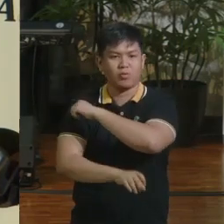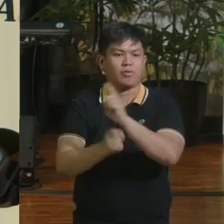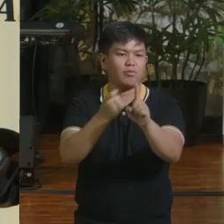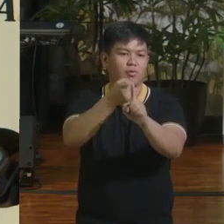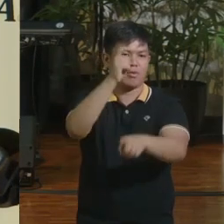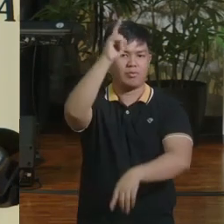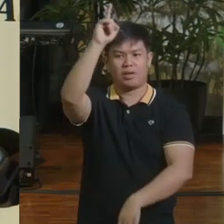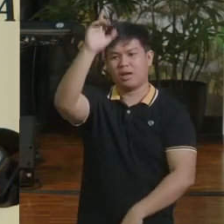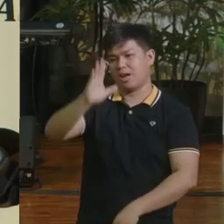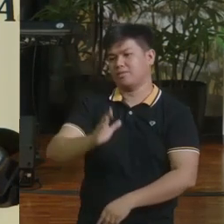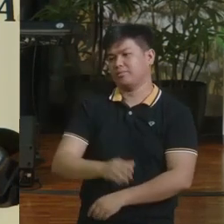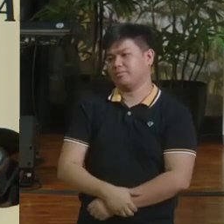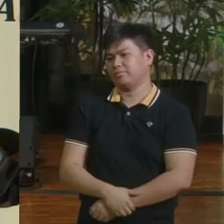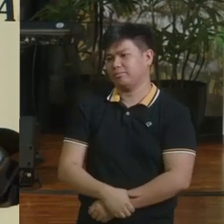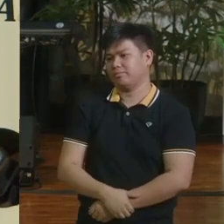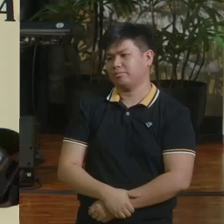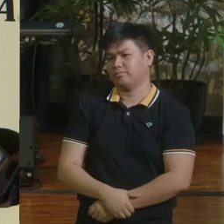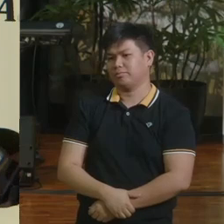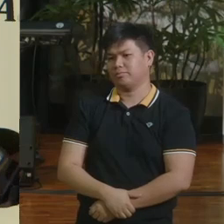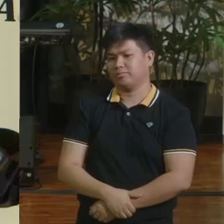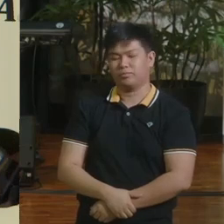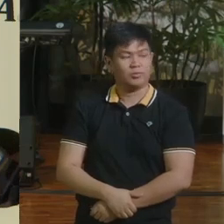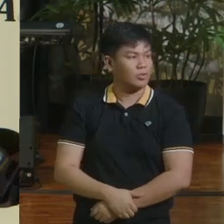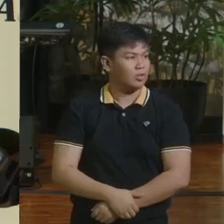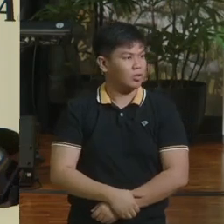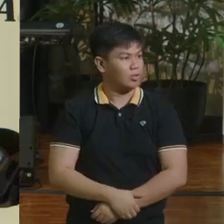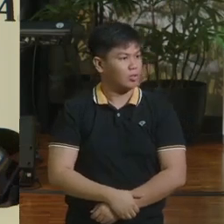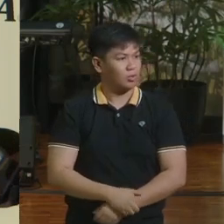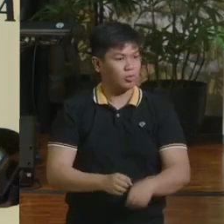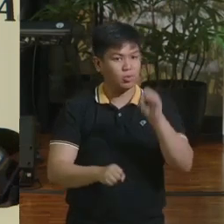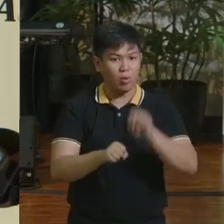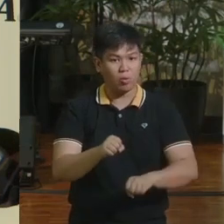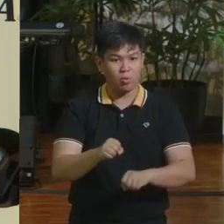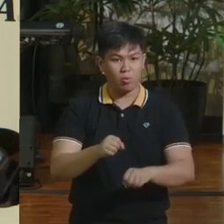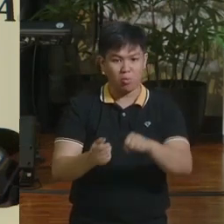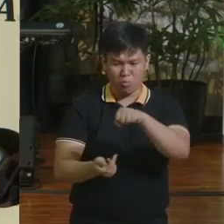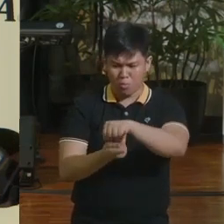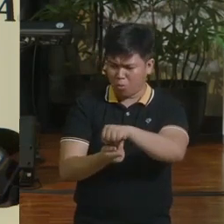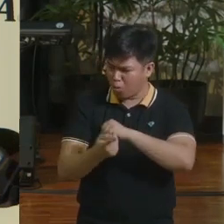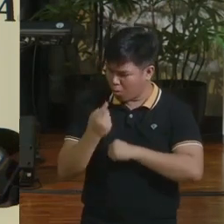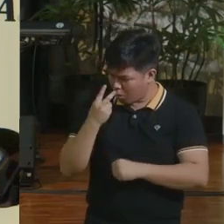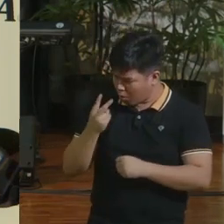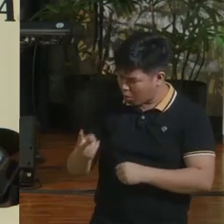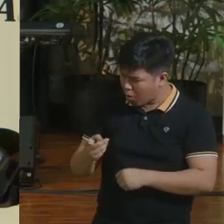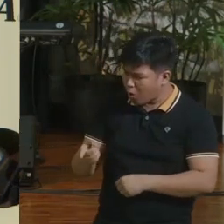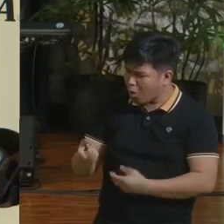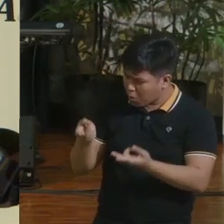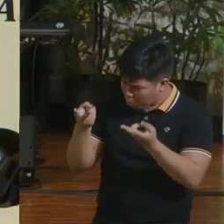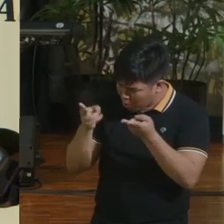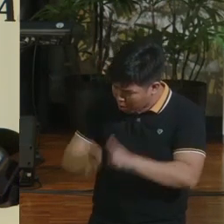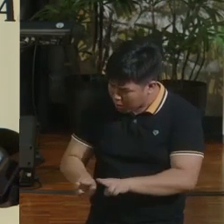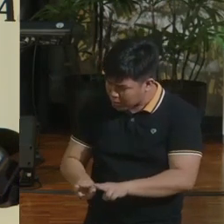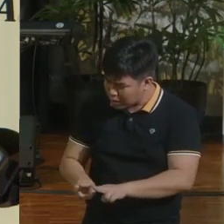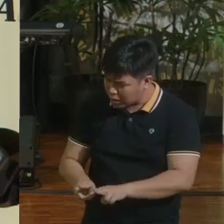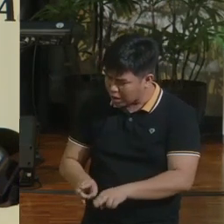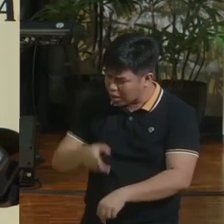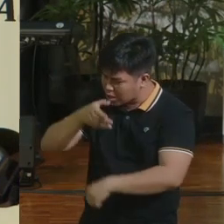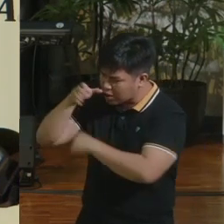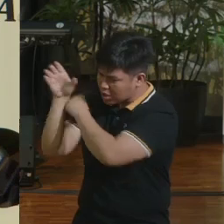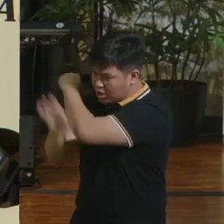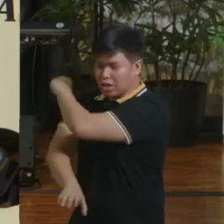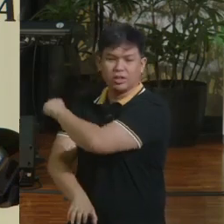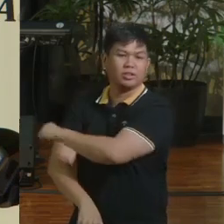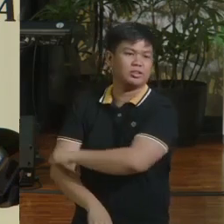ng Diyos. So yung kanyang pagkamangha napunta sa pagsumpa. Ang